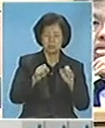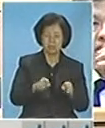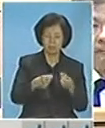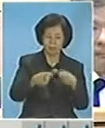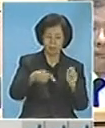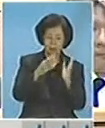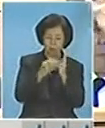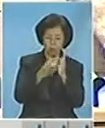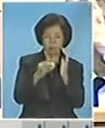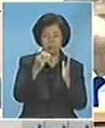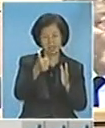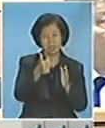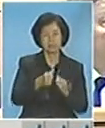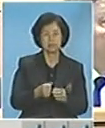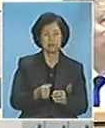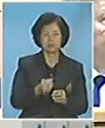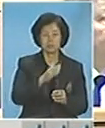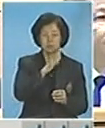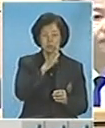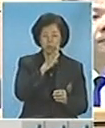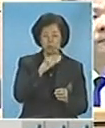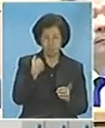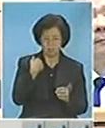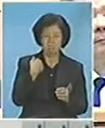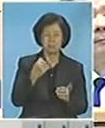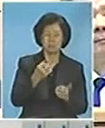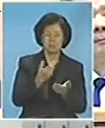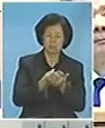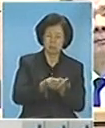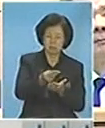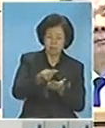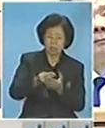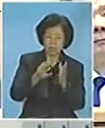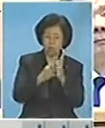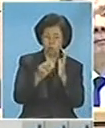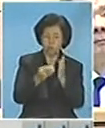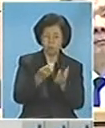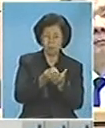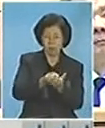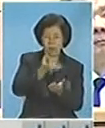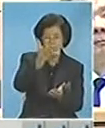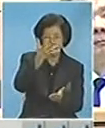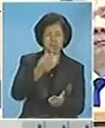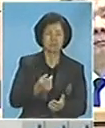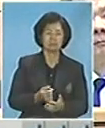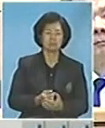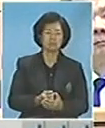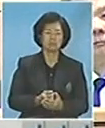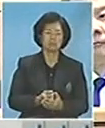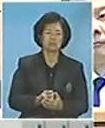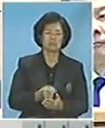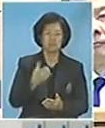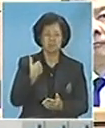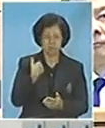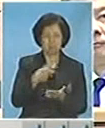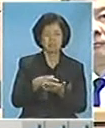ได้เพราะถ้าท่านตั้งค่าใช้จ่ายในการอบรมในราคาแพงก็จะเป็นประโยช